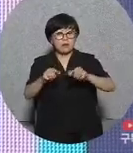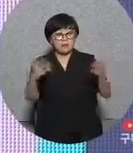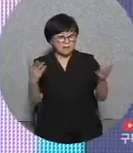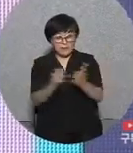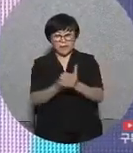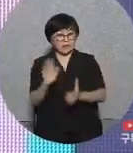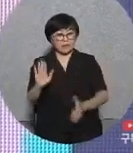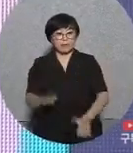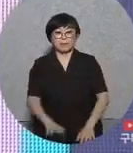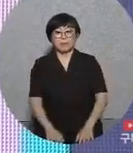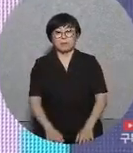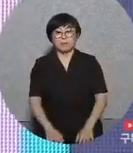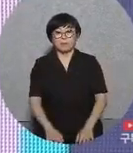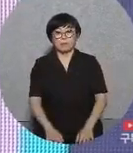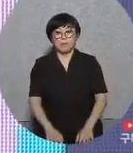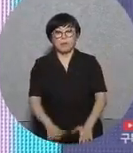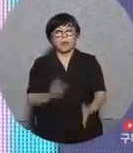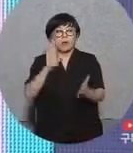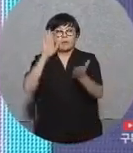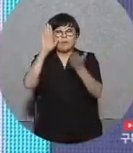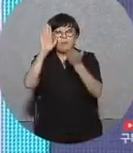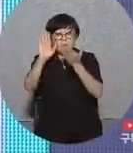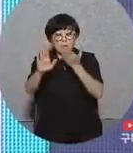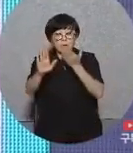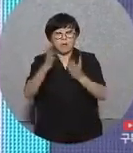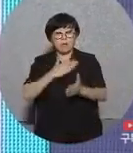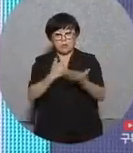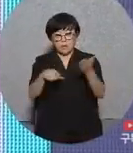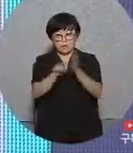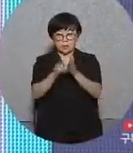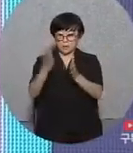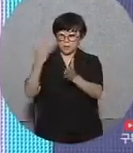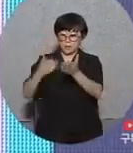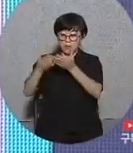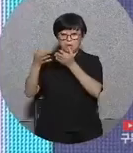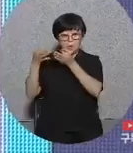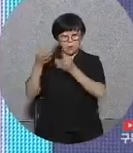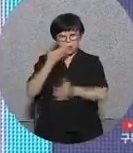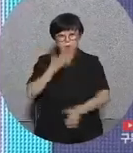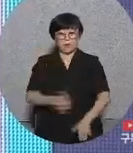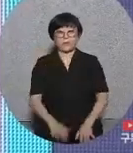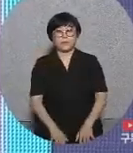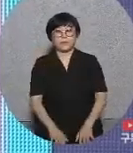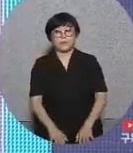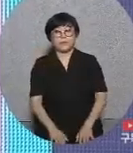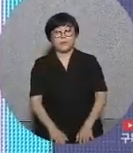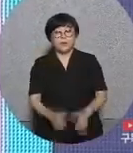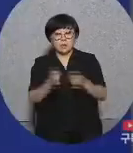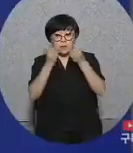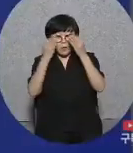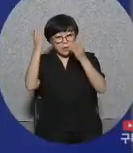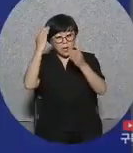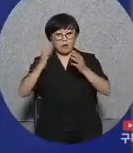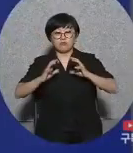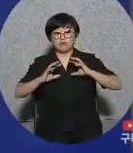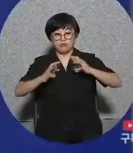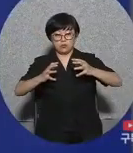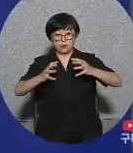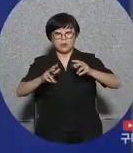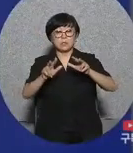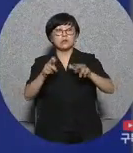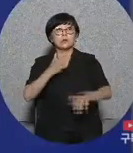아닙니다 누군가의 미래를 알려면 그의 과거를 보십시오 새로운 대한민국